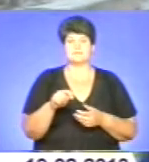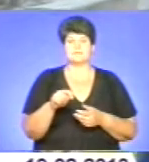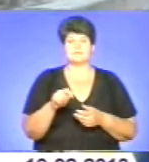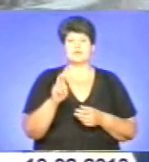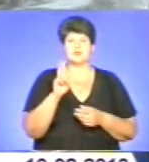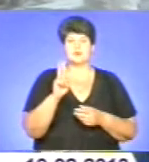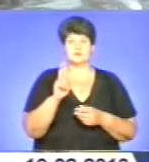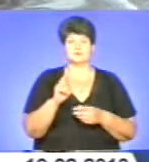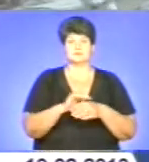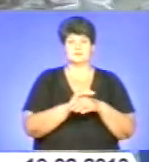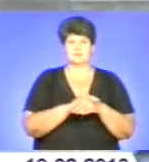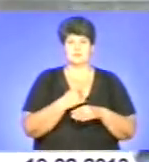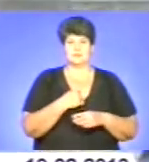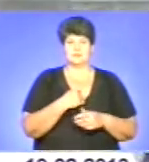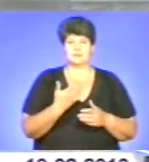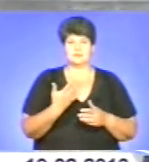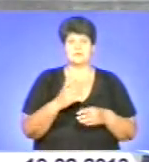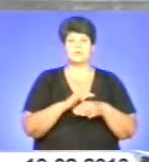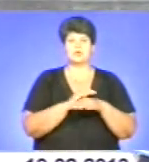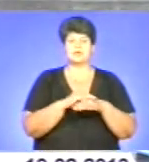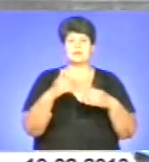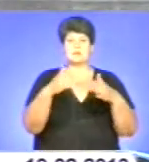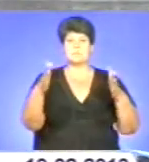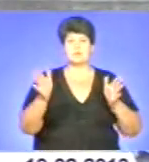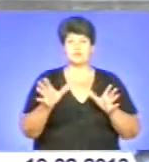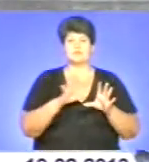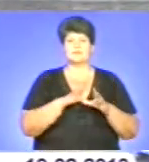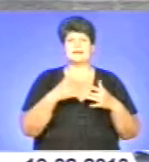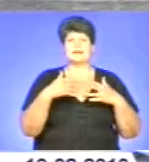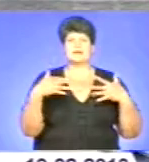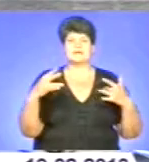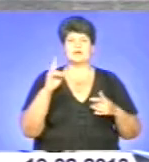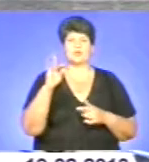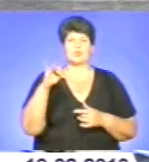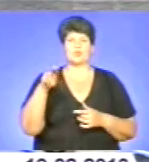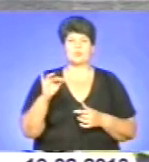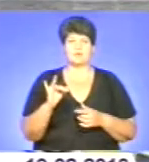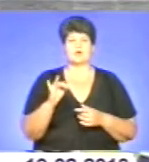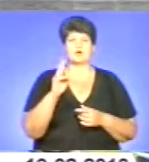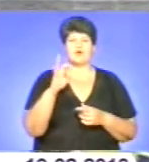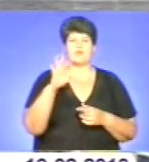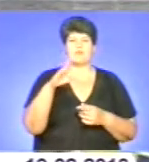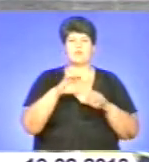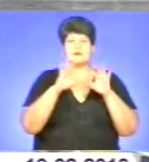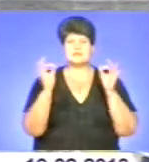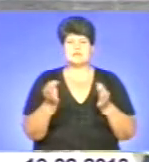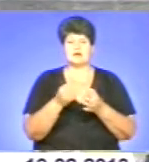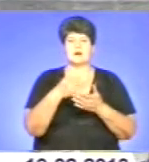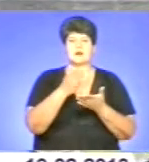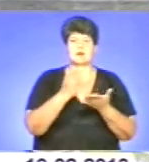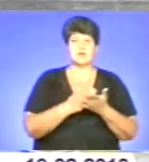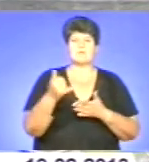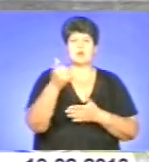збилощ наді мною безумовно благодійні пакунки в яких були різні крупи ковбаса хліб олія масло